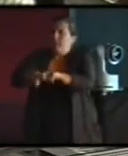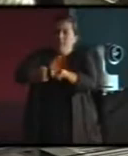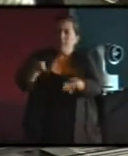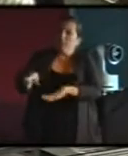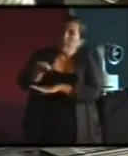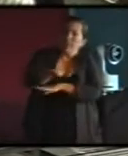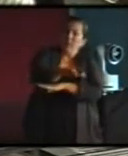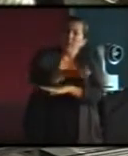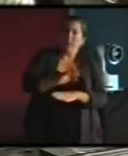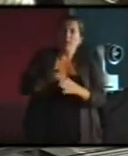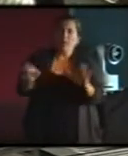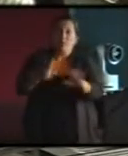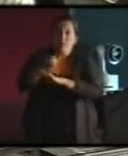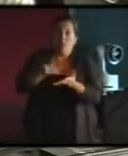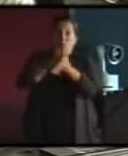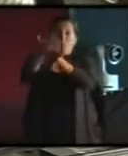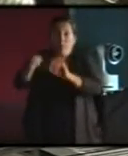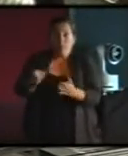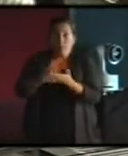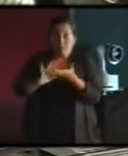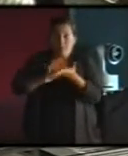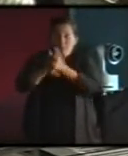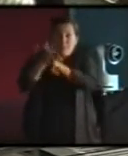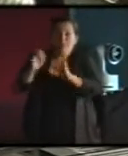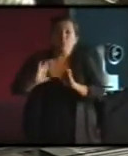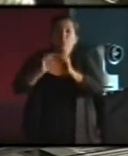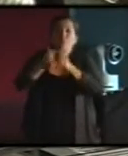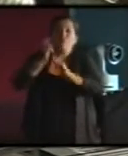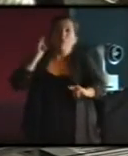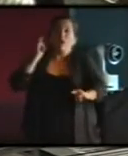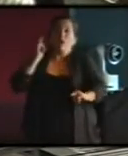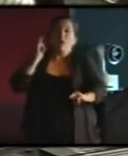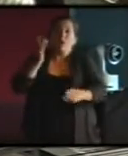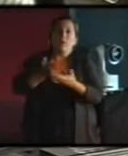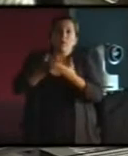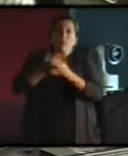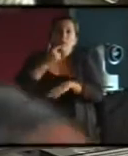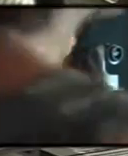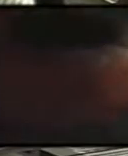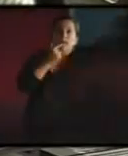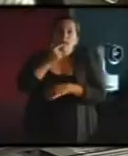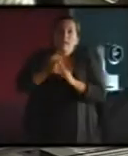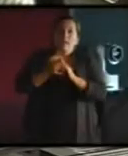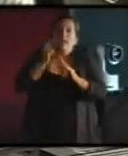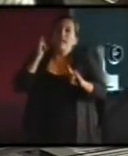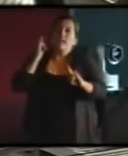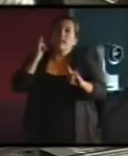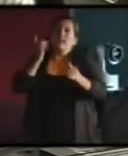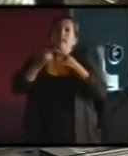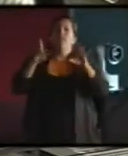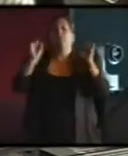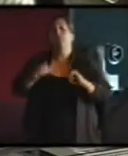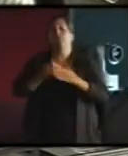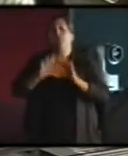pour toujours, mais ça se réinterprète. Donc on peut re-raconter une histoire autrement. Et on peut réattribuer un sens